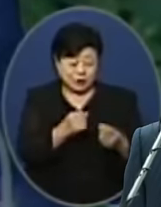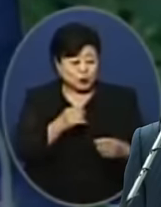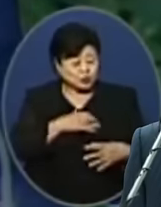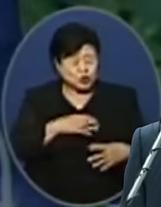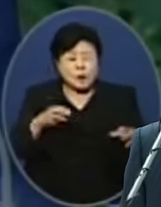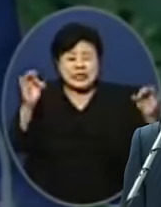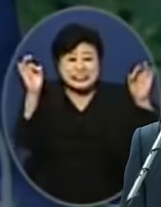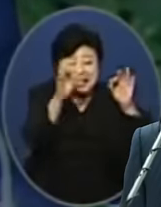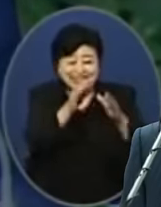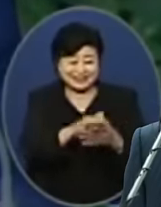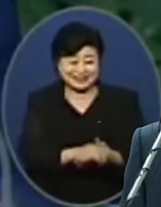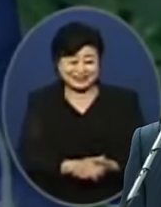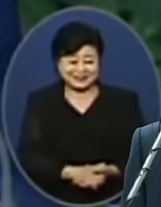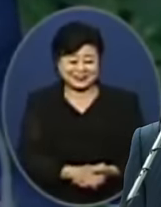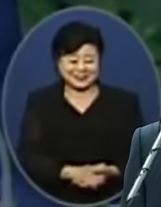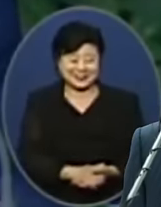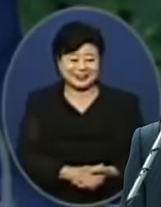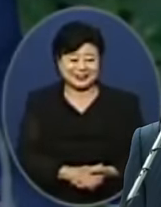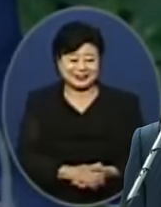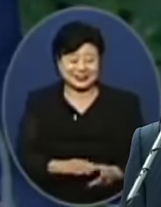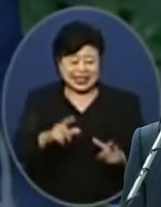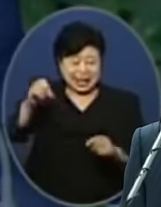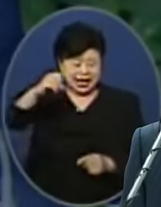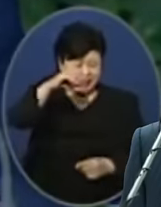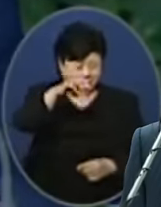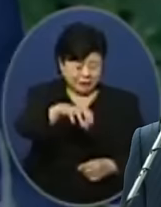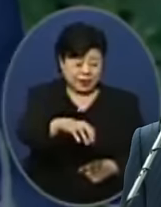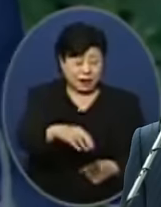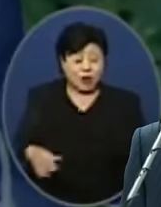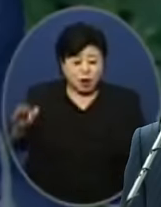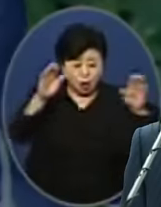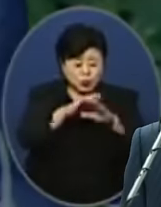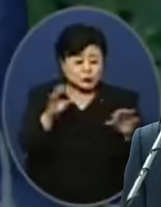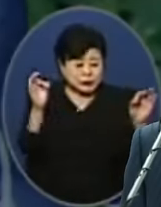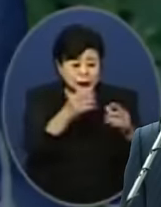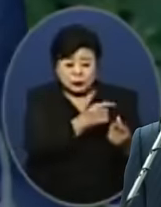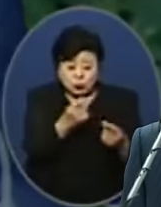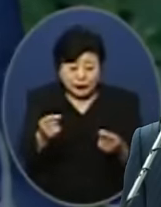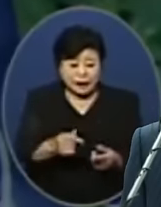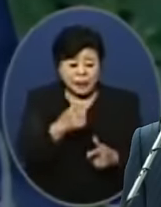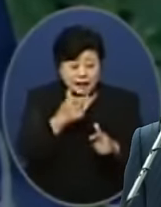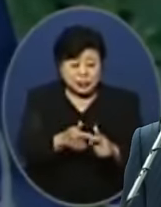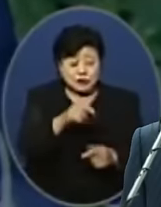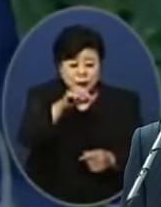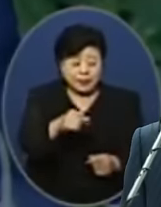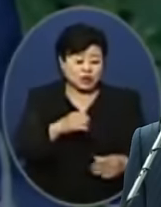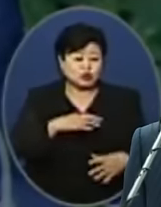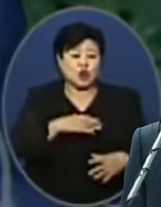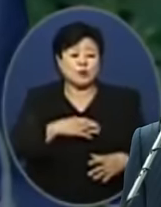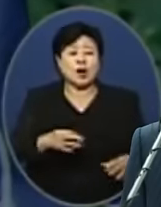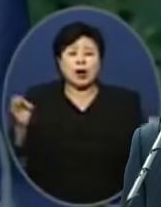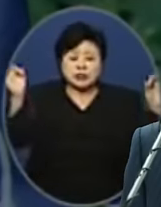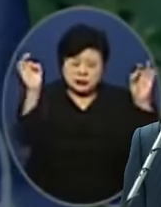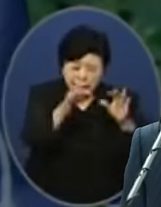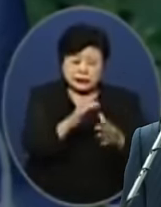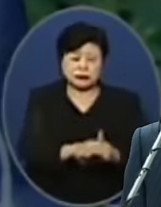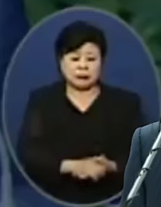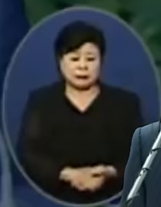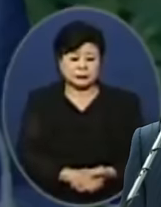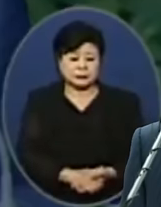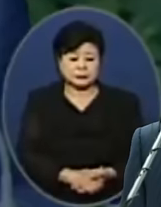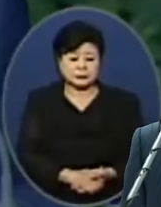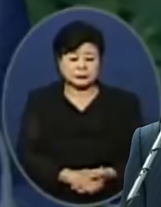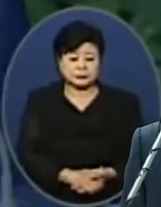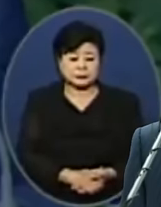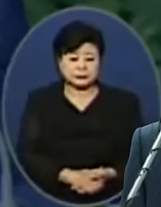두려움이 사라져버린 것입니다. 태양 앞에 어두움이 사라지는 것처럼 예수님 앞에 두려움은 사라져버리고 마는